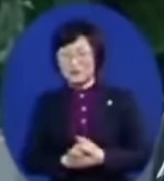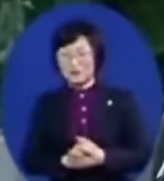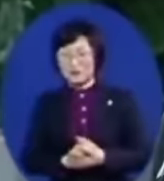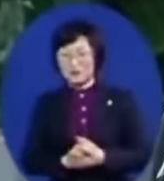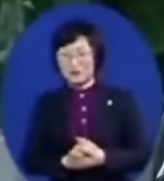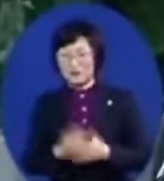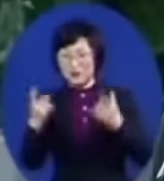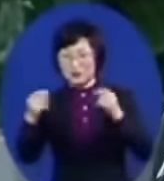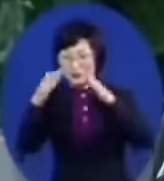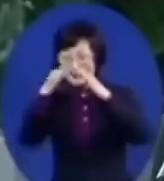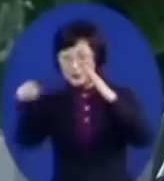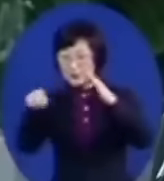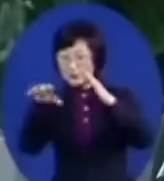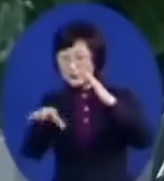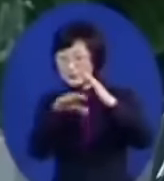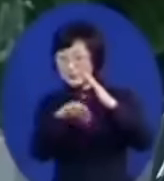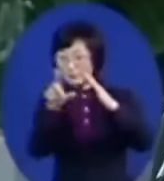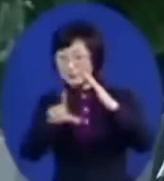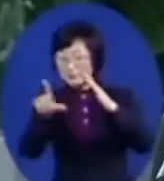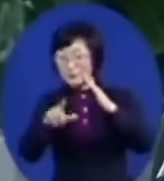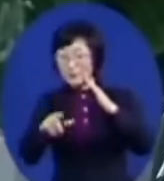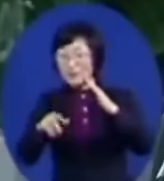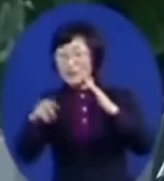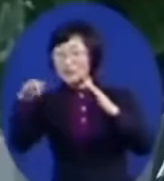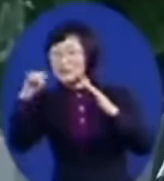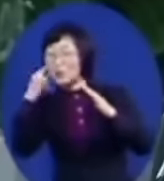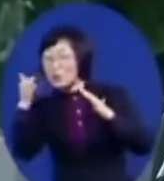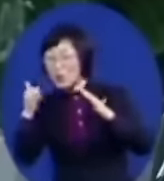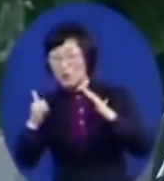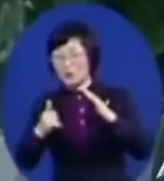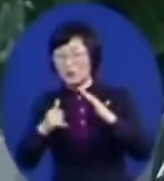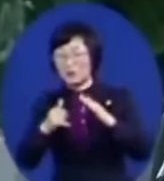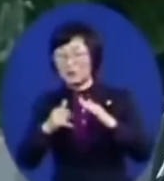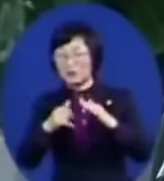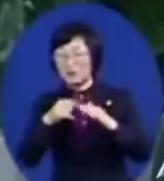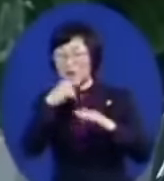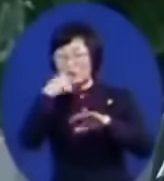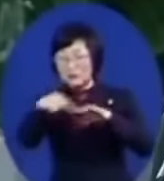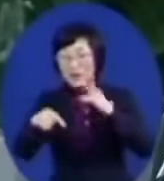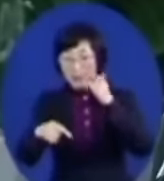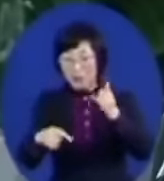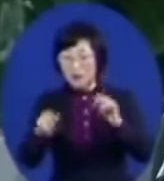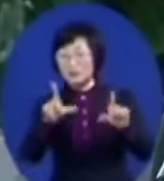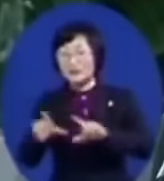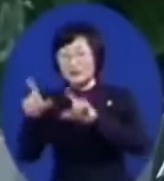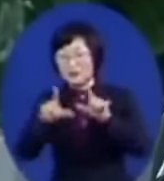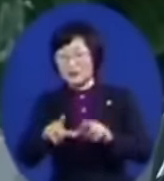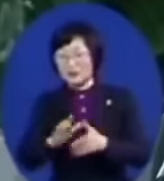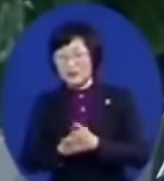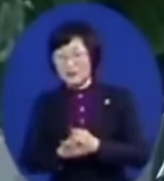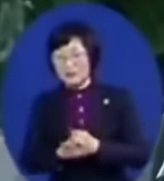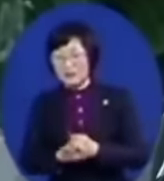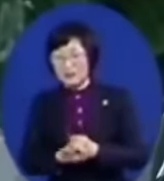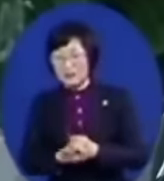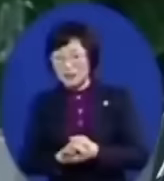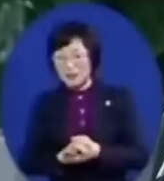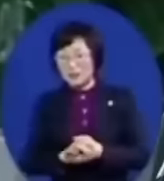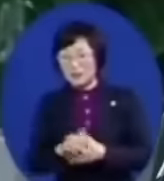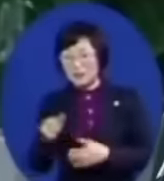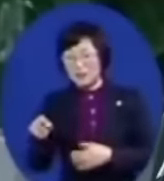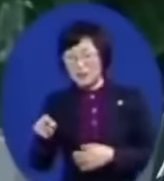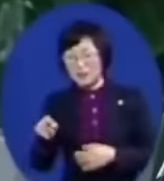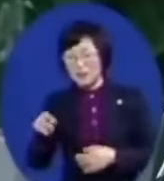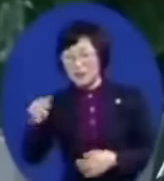같은 집에 사는데 이 딸이 설날이 되자 전화를 걸었습니다. 자기 아버지가 전화를